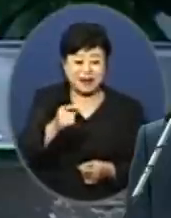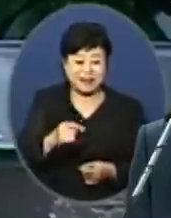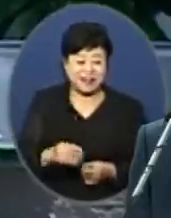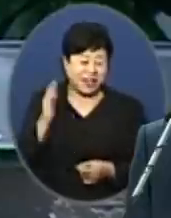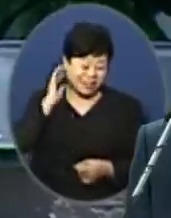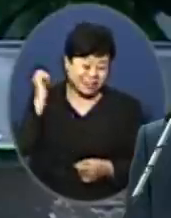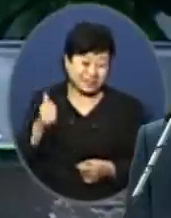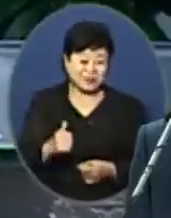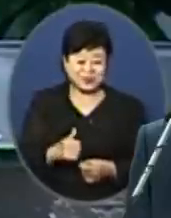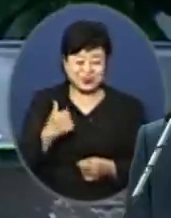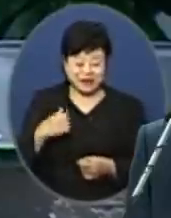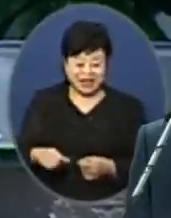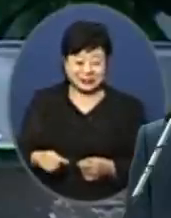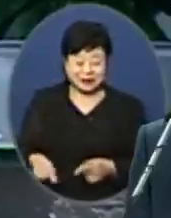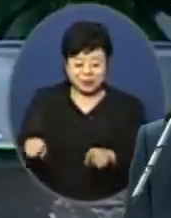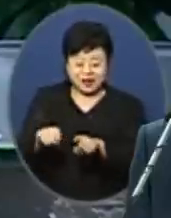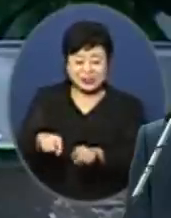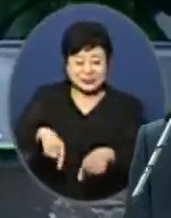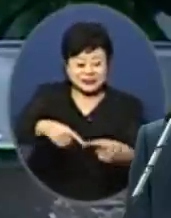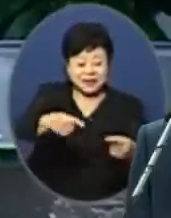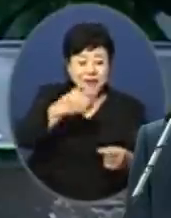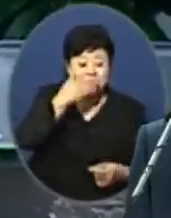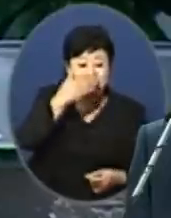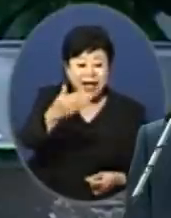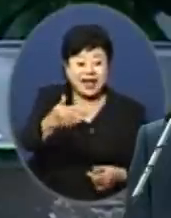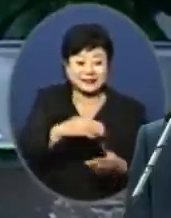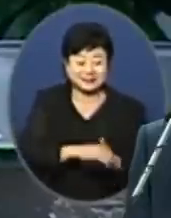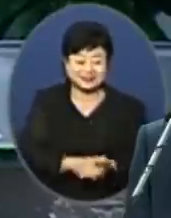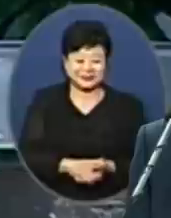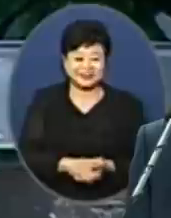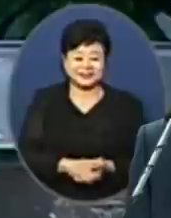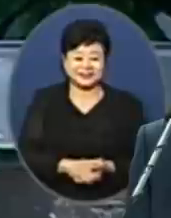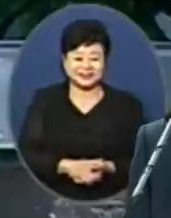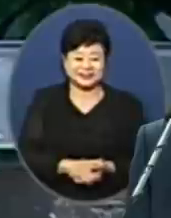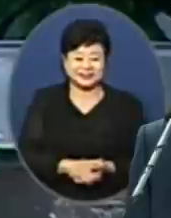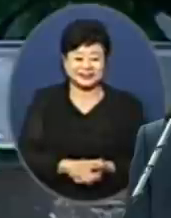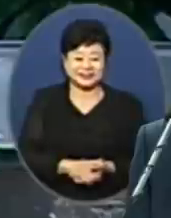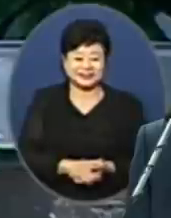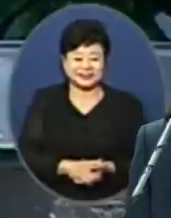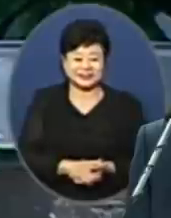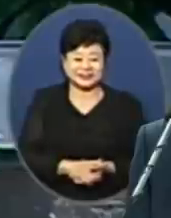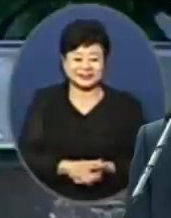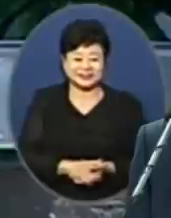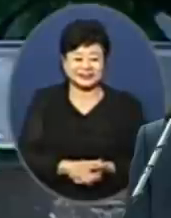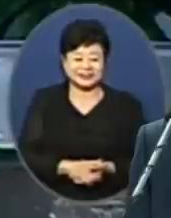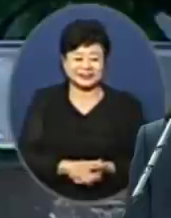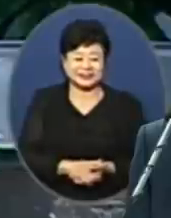대통령이 안 만나줄 수가 있습니까? 옛날에 카드 대통령입니까?